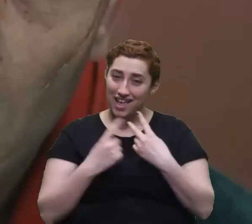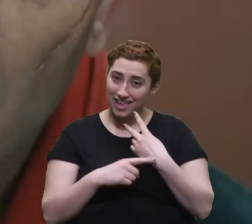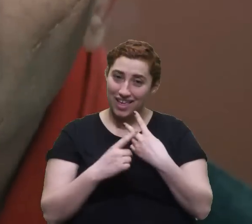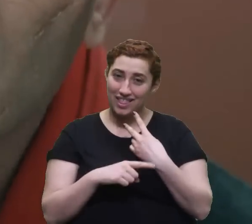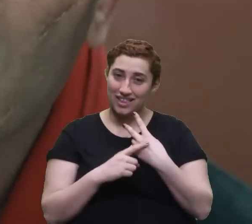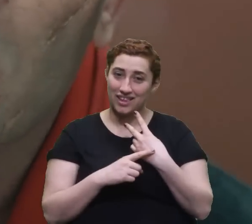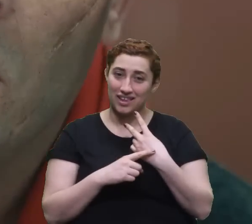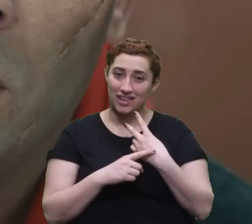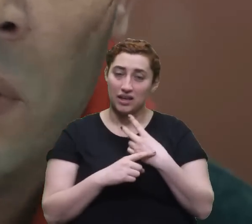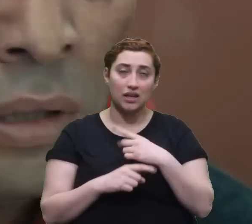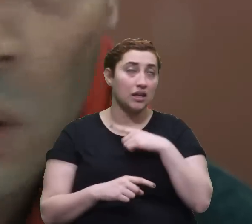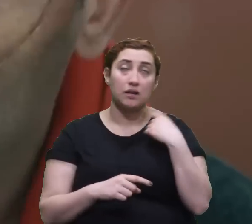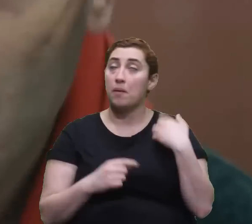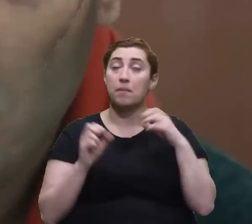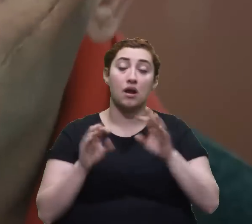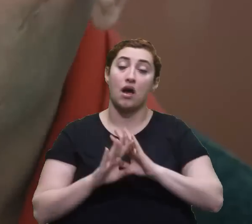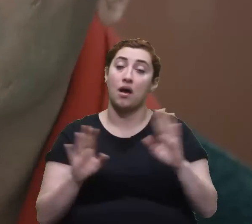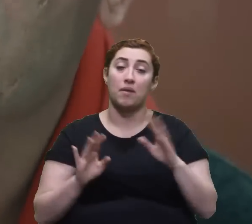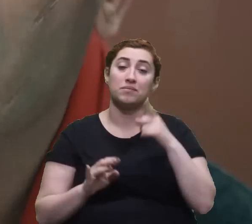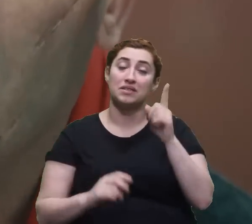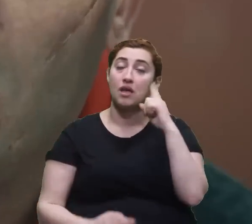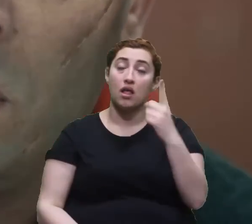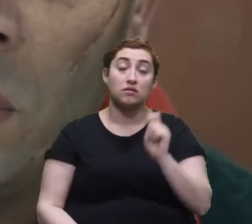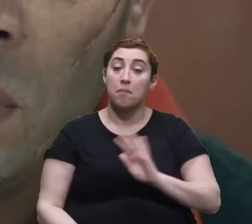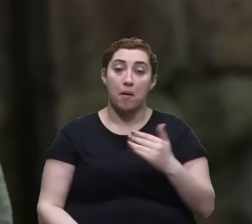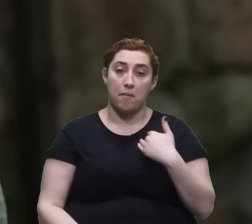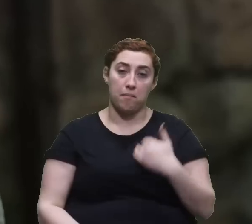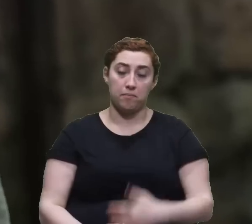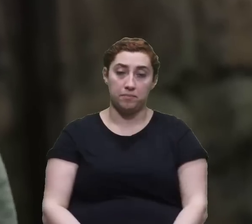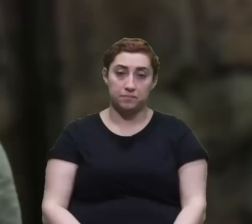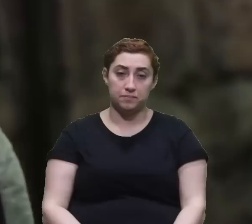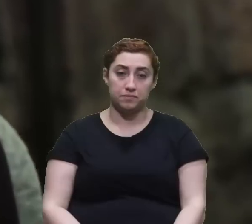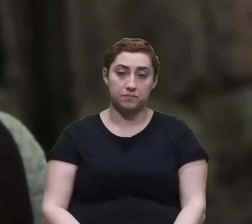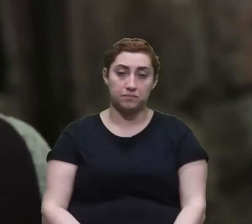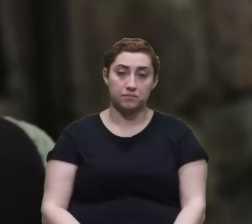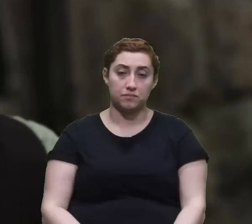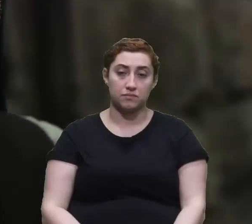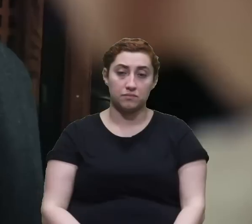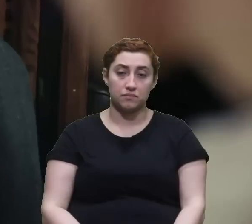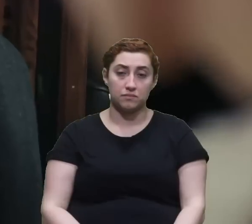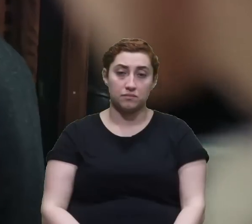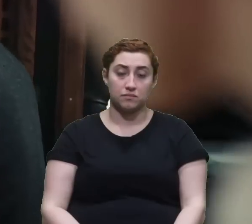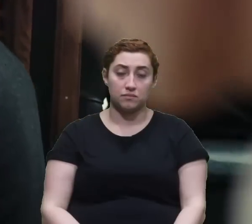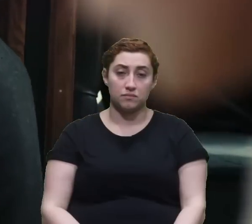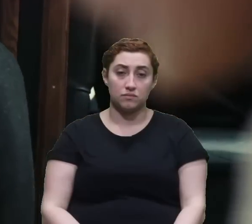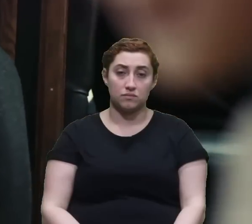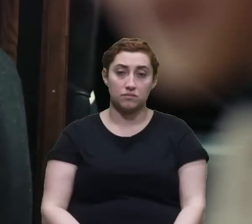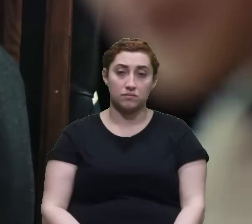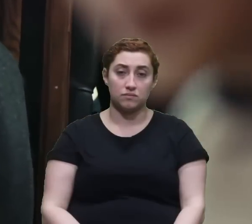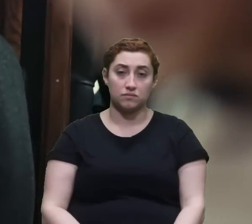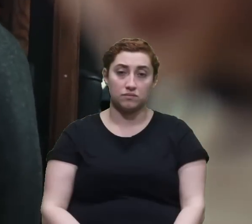yenge, hayatta olmaz. Sizi yalnız bırakamam. Leyla Ejder'e bakınca öfkeli gözleriyle